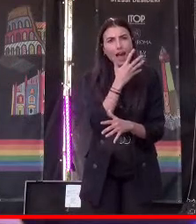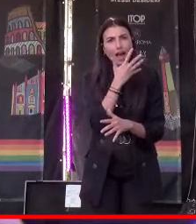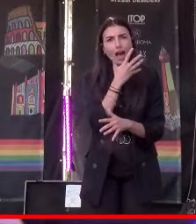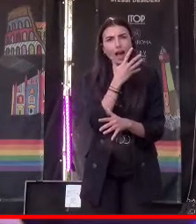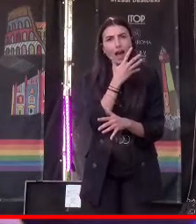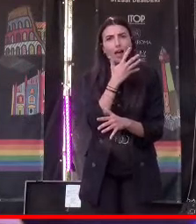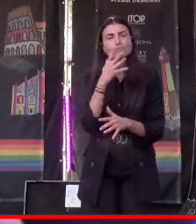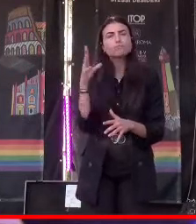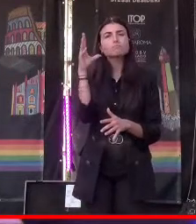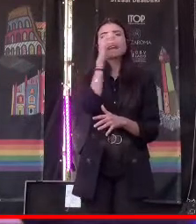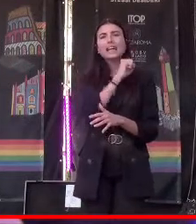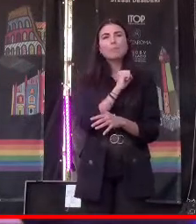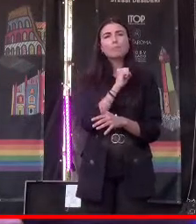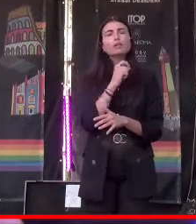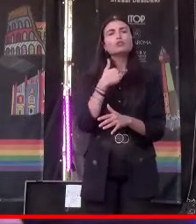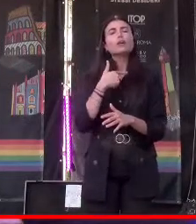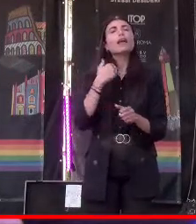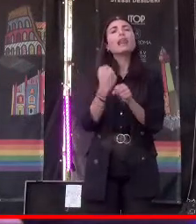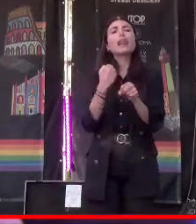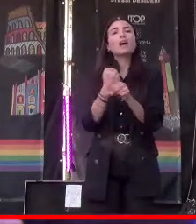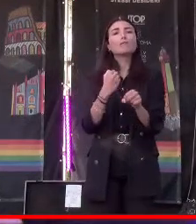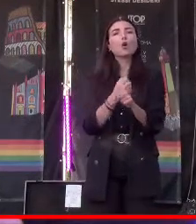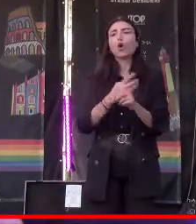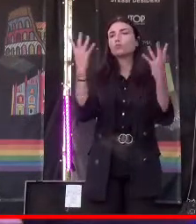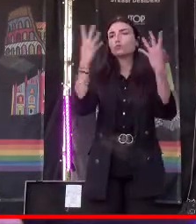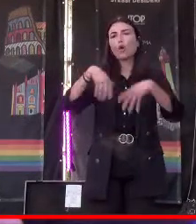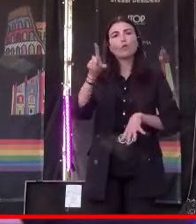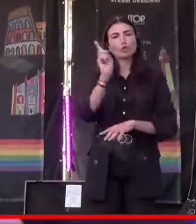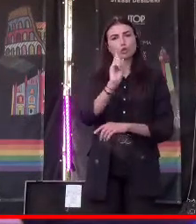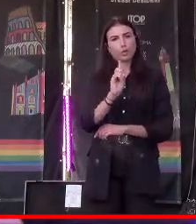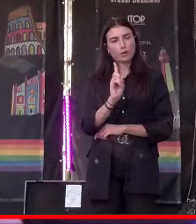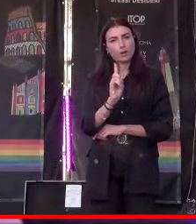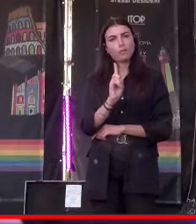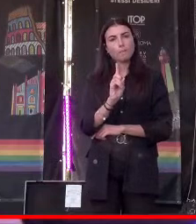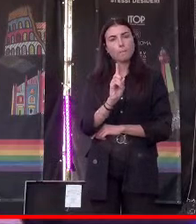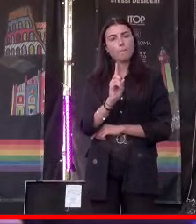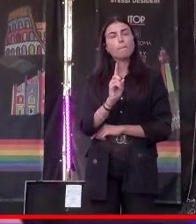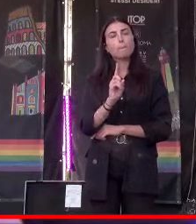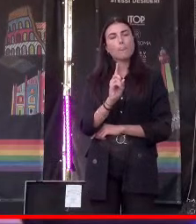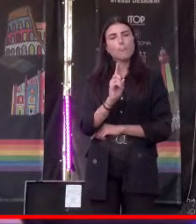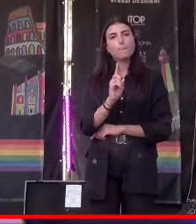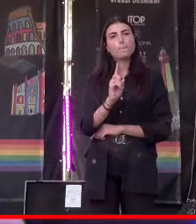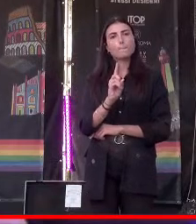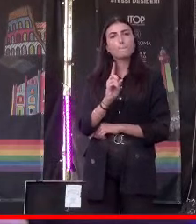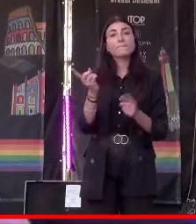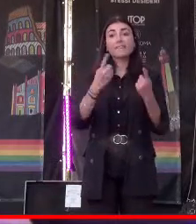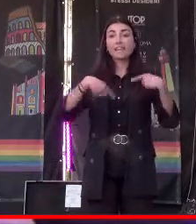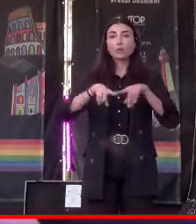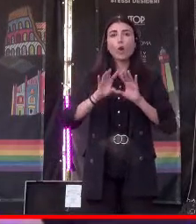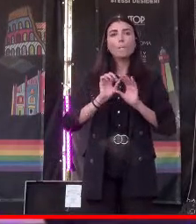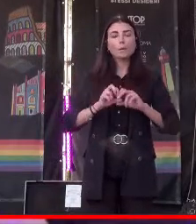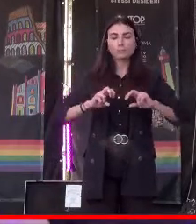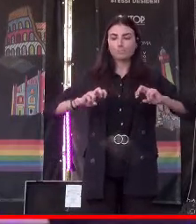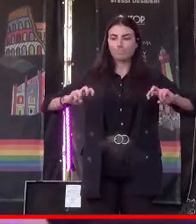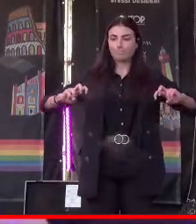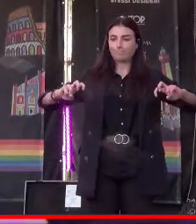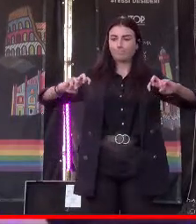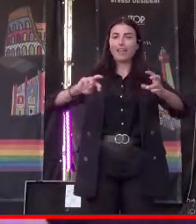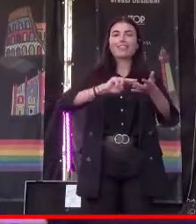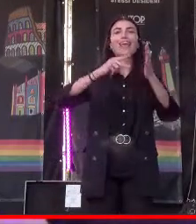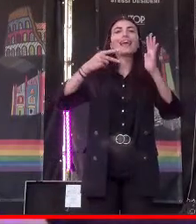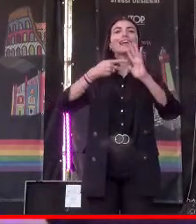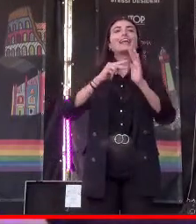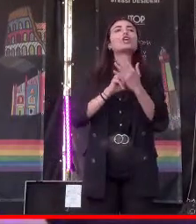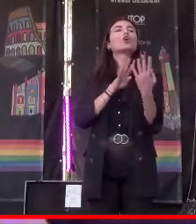non ci si è resi conto che non andava poi così bene. E quindi abbiamo istituito da pochissimo un tavolo tecnico, un tavolo di confronto più